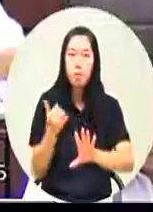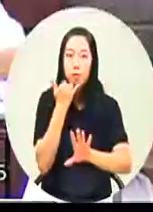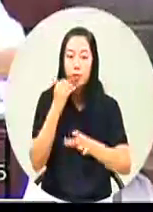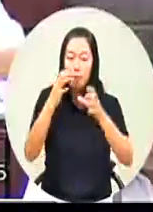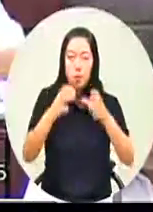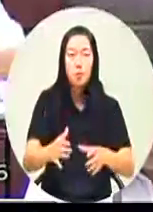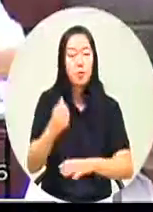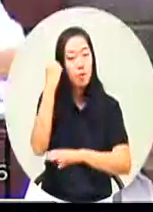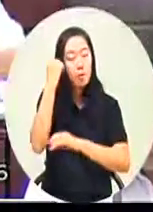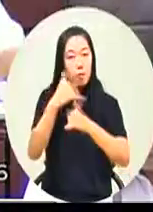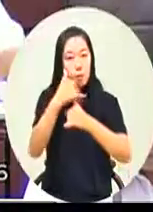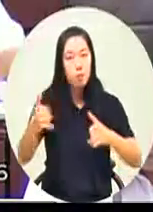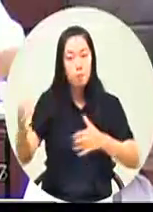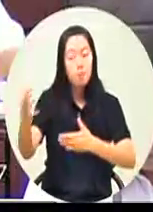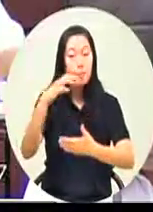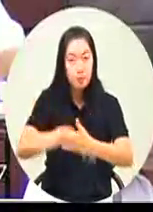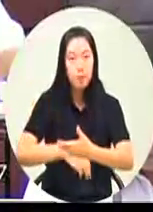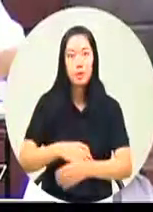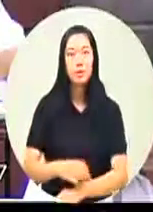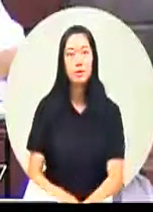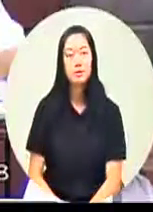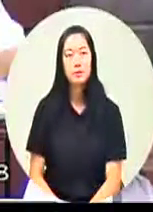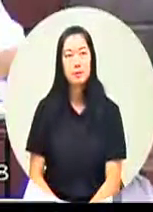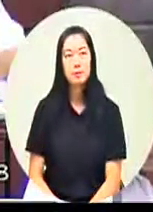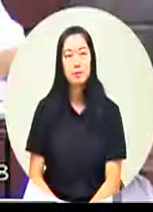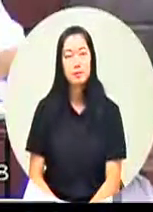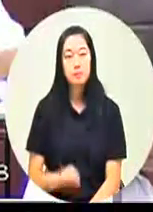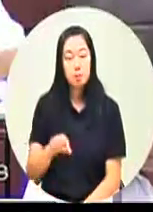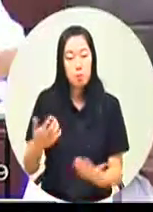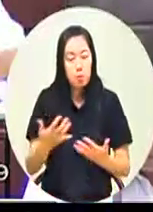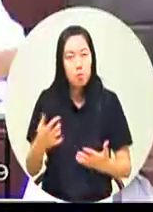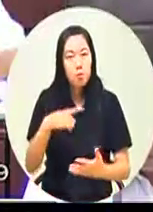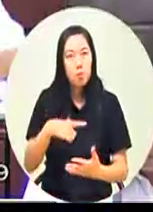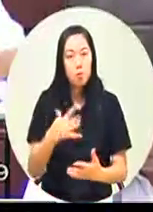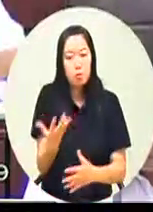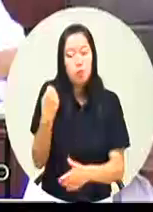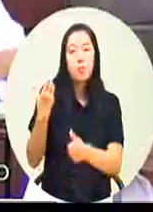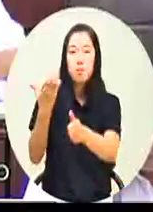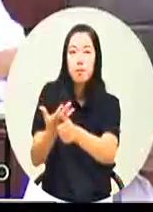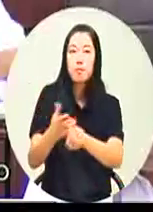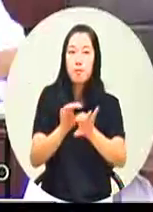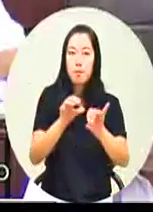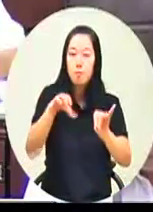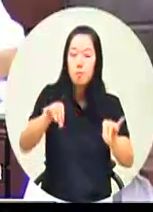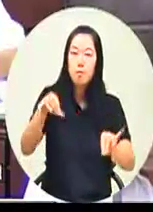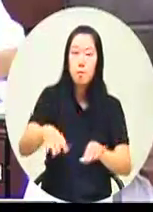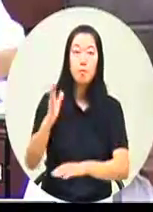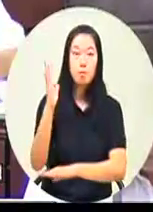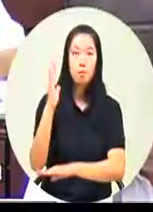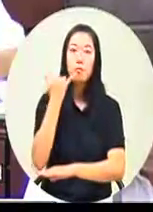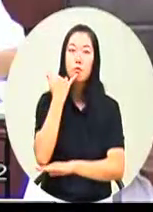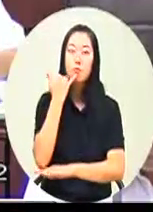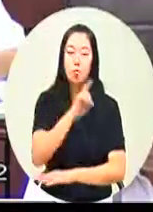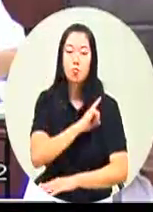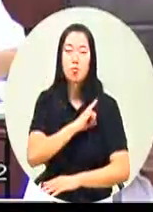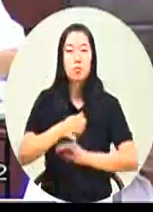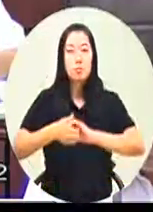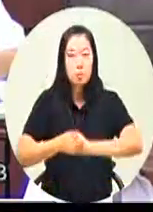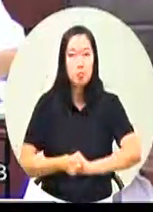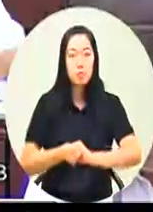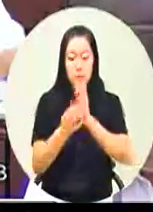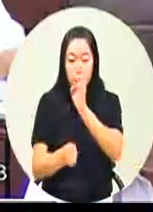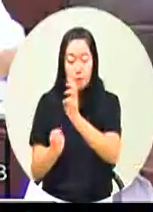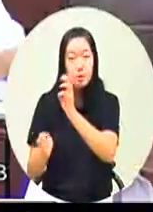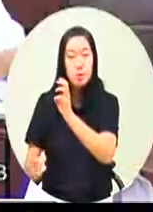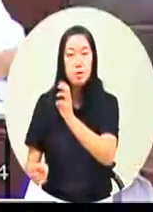宿的这个规定把它放进去了，所以在这个部分它是授权给地方去制定一些认定的办法，所以我